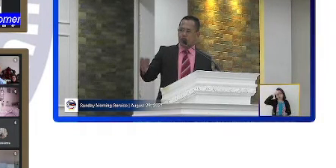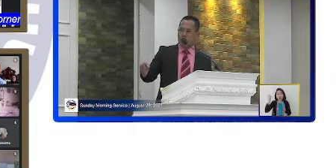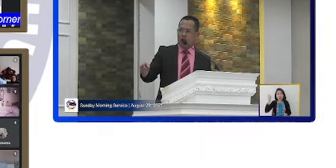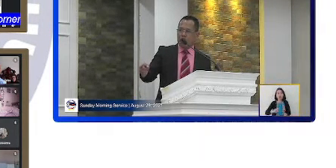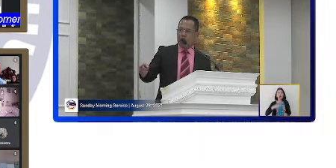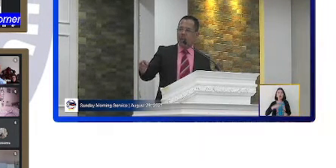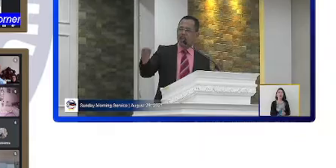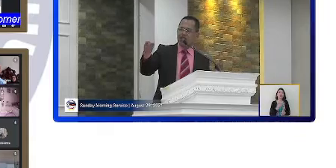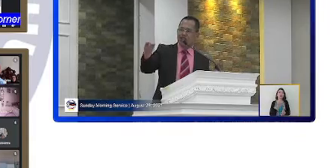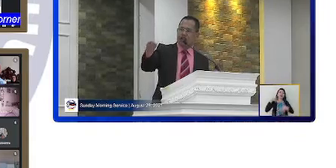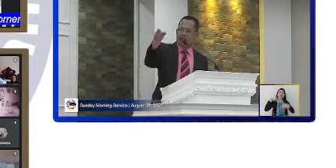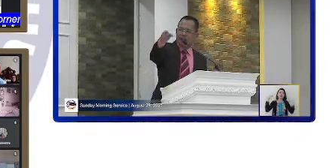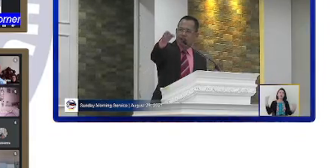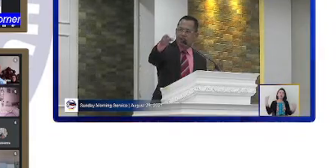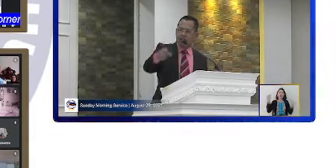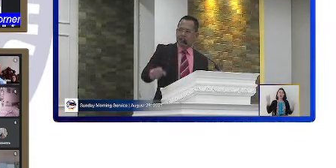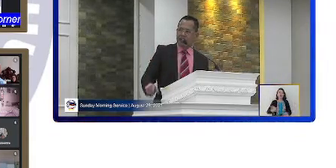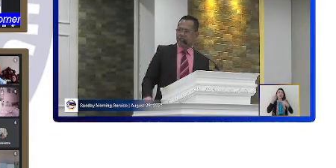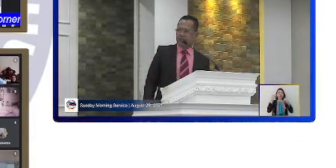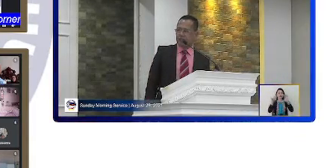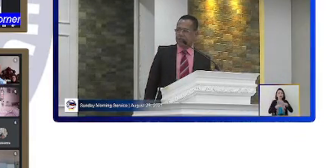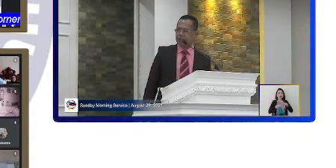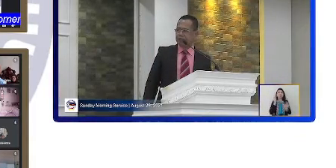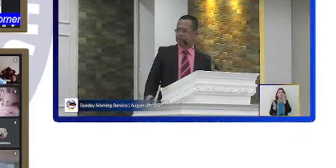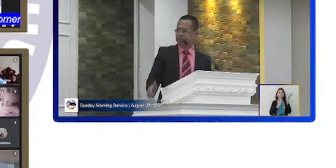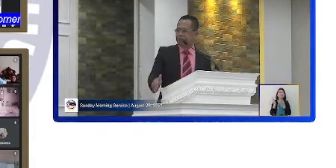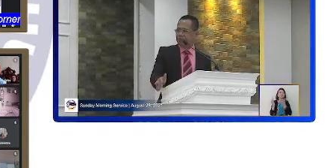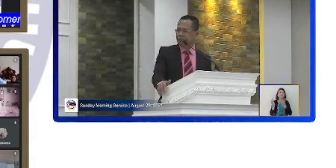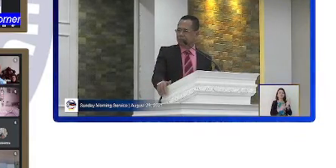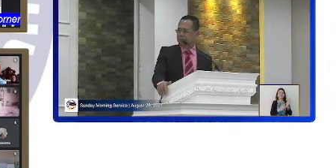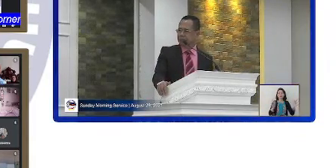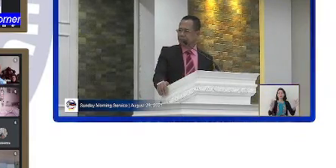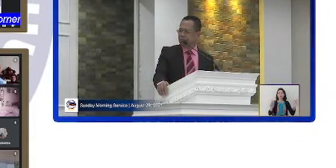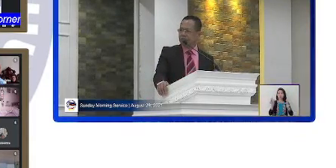the joy in serving Jesus.